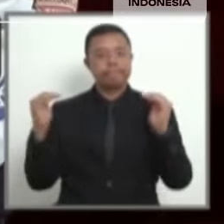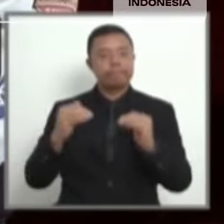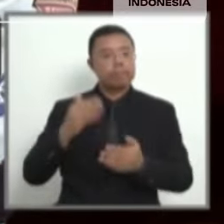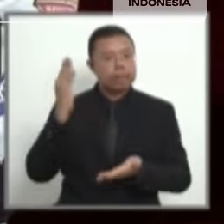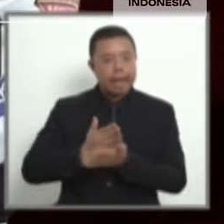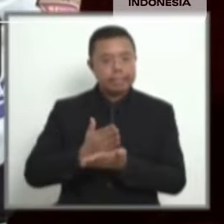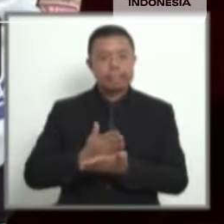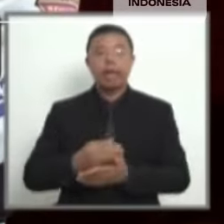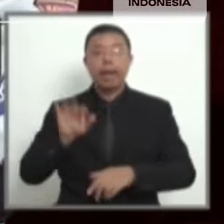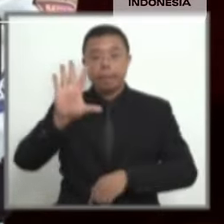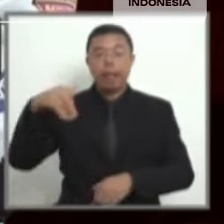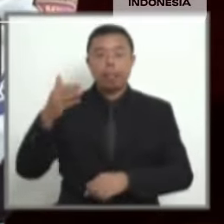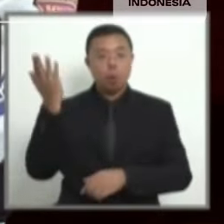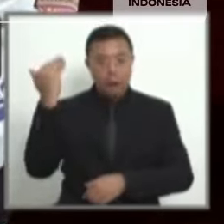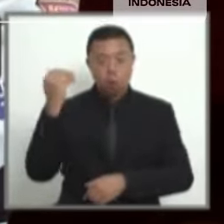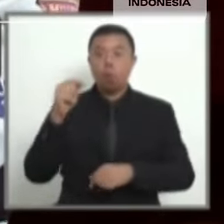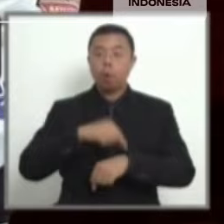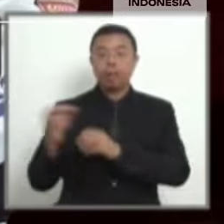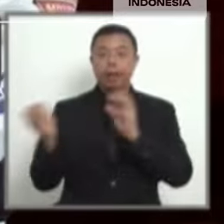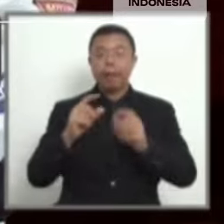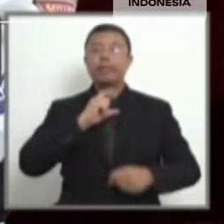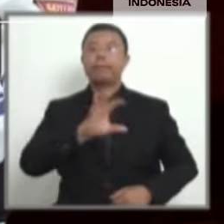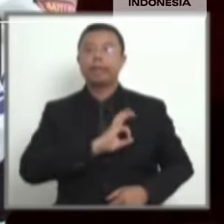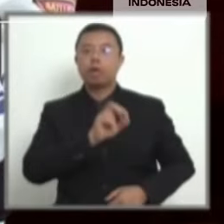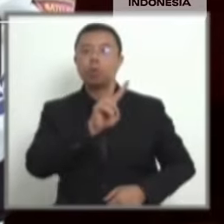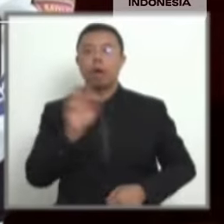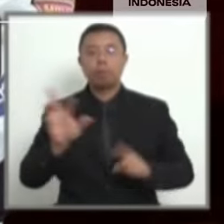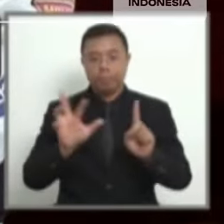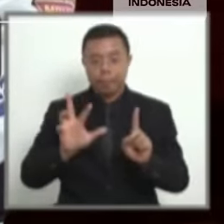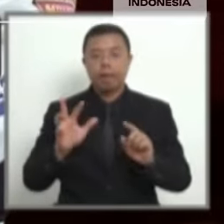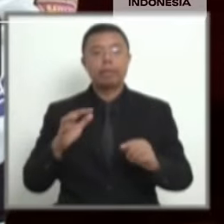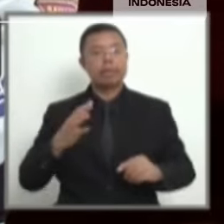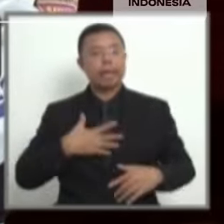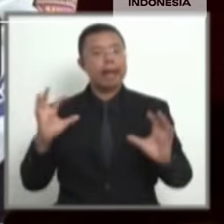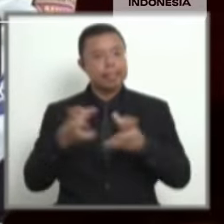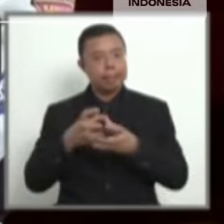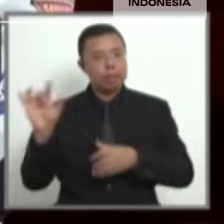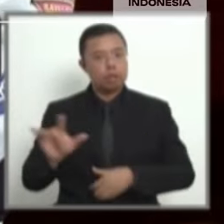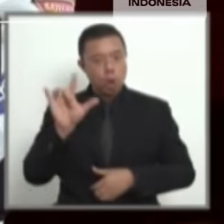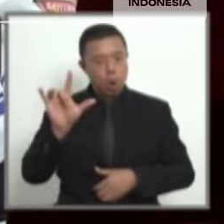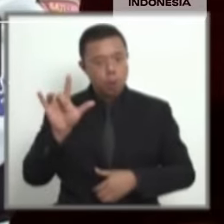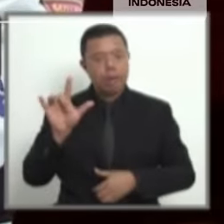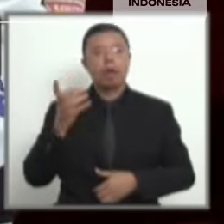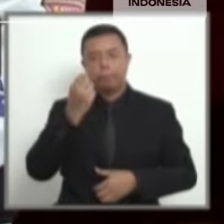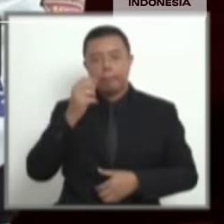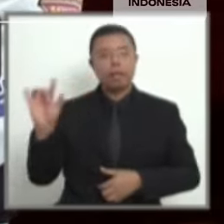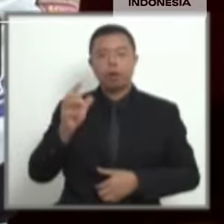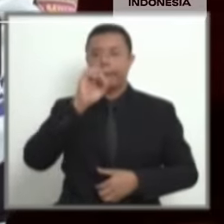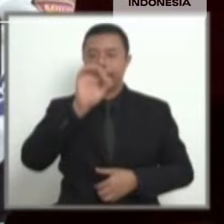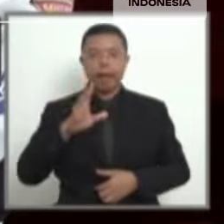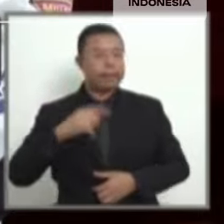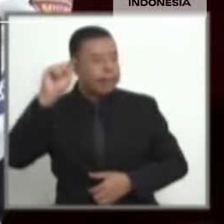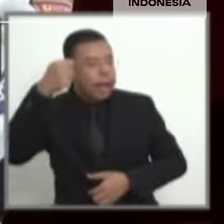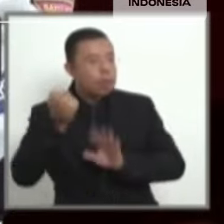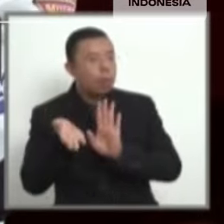dalam debat Capres 2019 saya tim gambnya Joko Widodo beliau menyampaikan dan kita